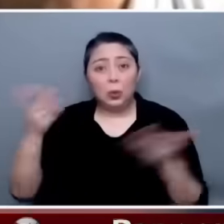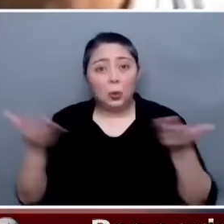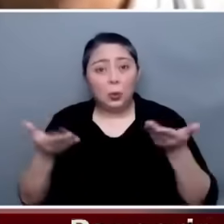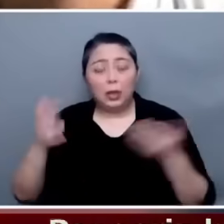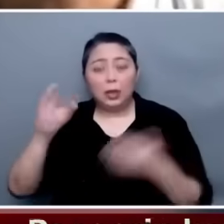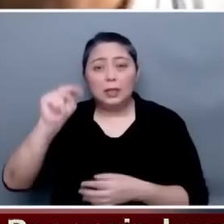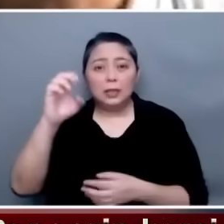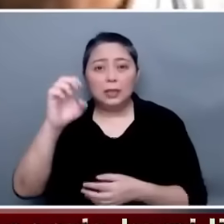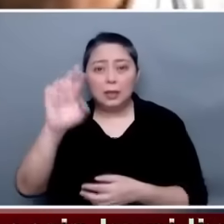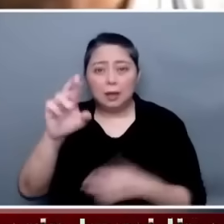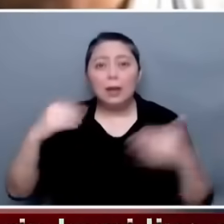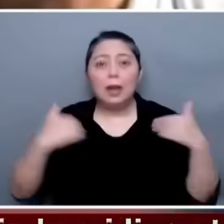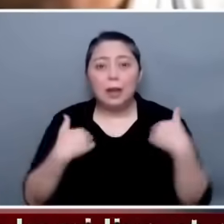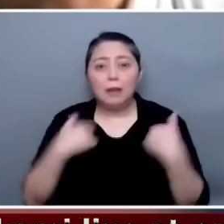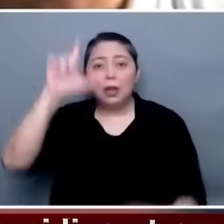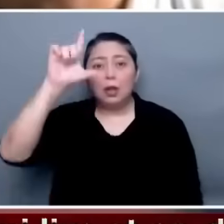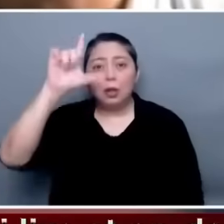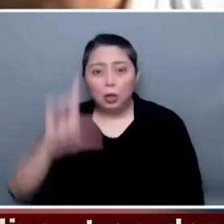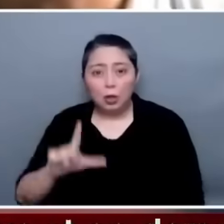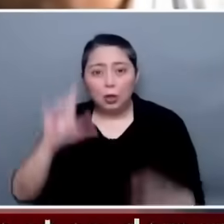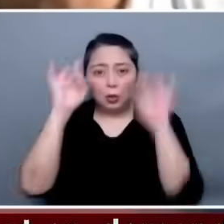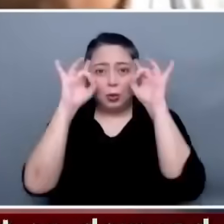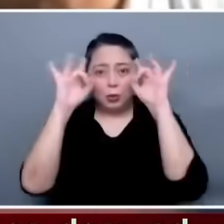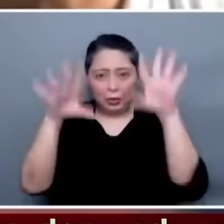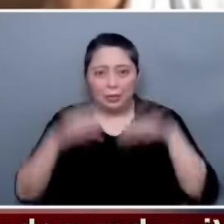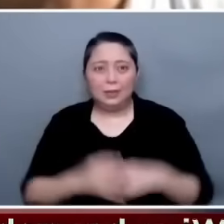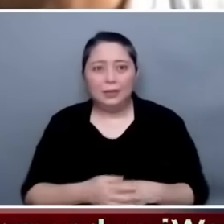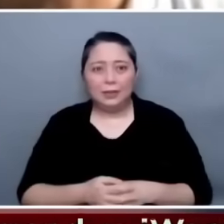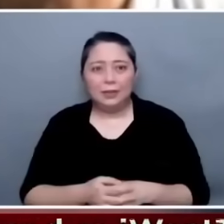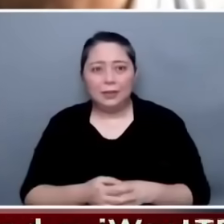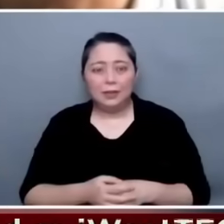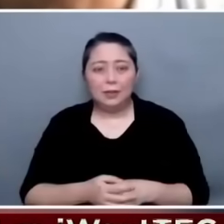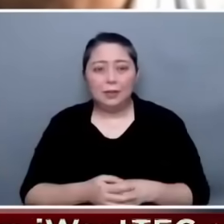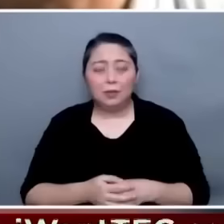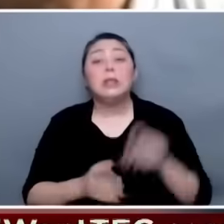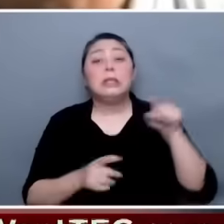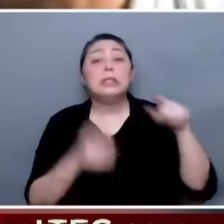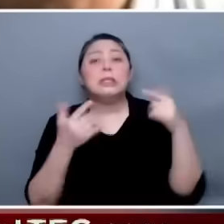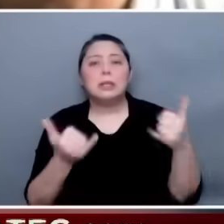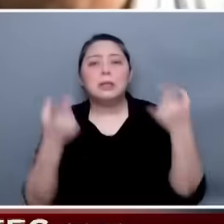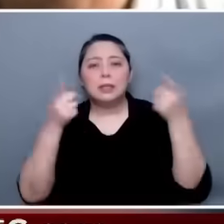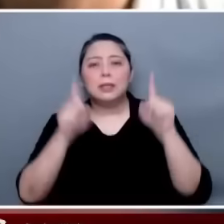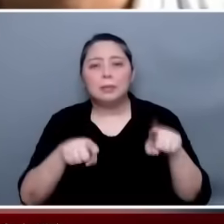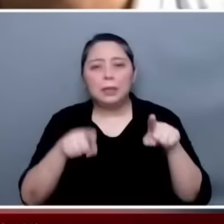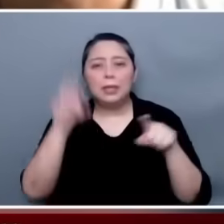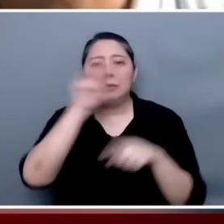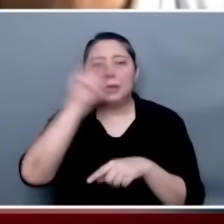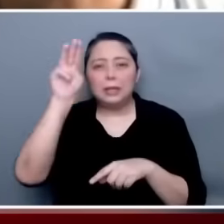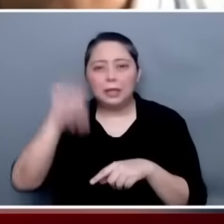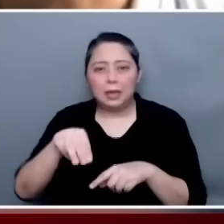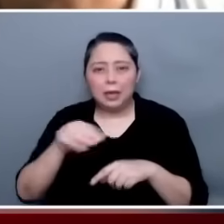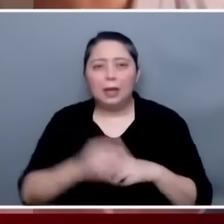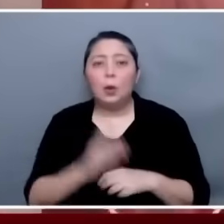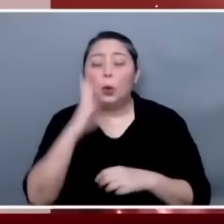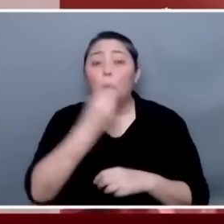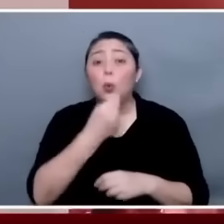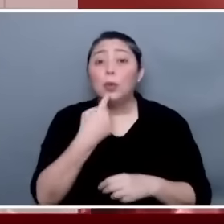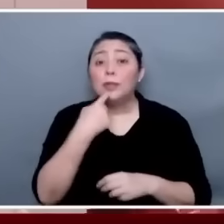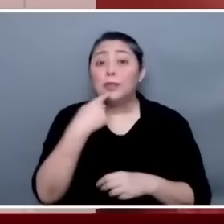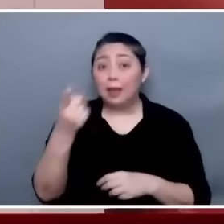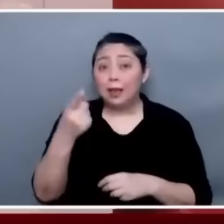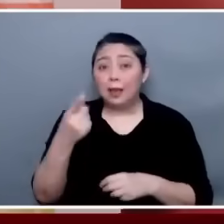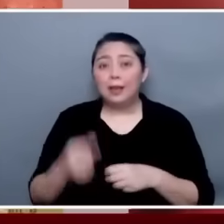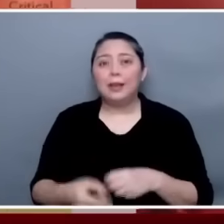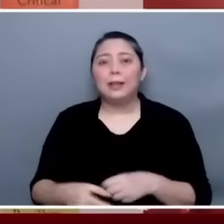low risk. So, ito ang kalagayan ng COVID-19 sa Metro Manila. Ayon kay Professor Guido David ng Octa Research,